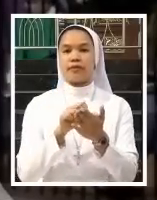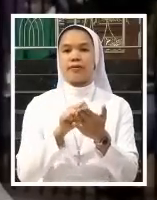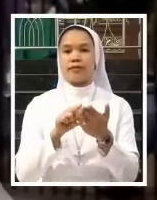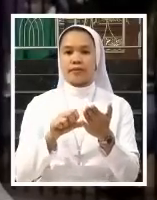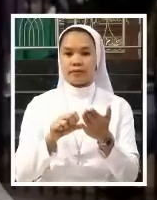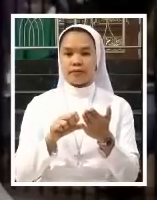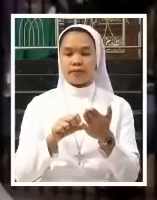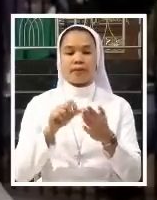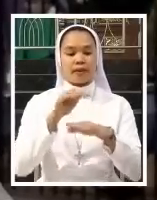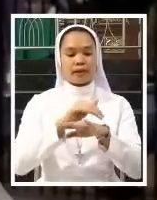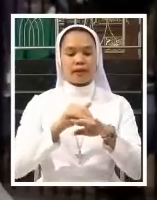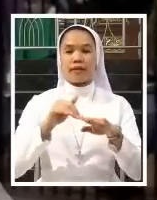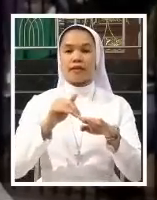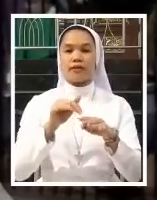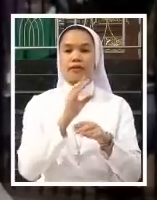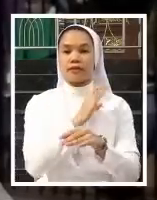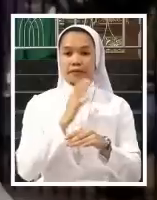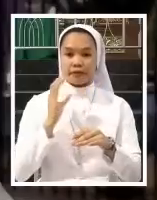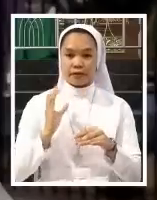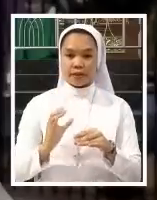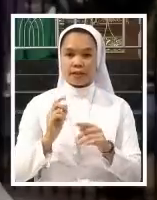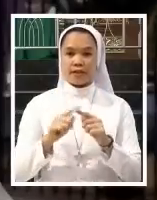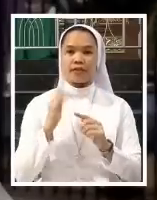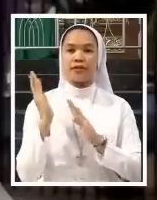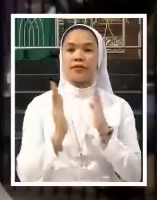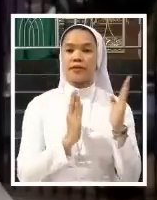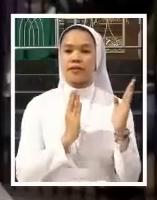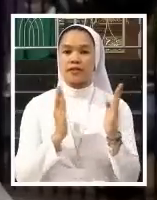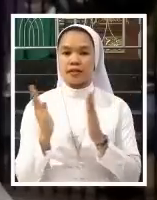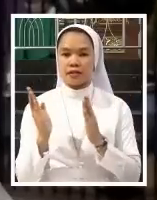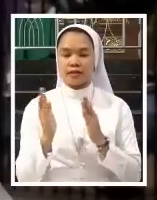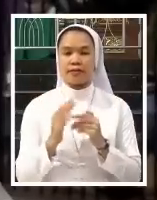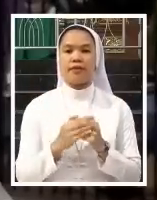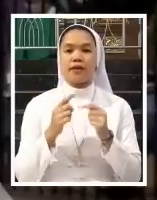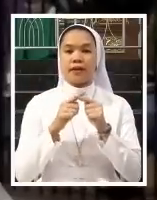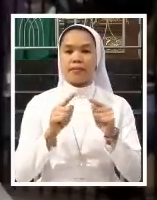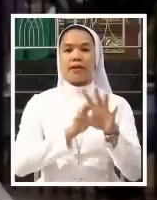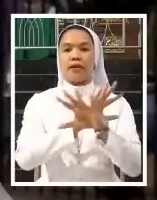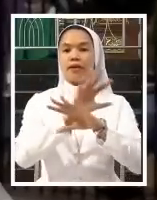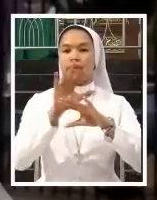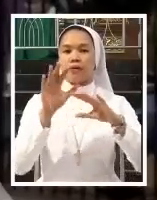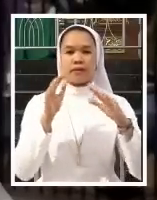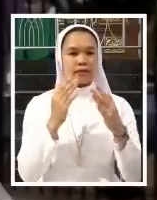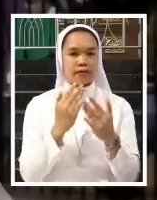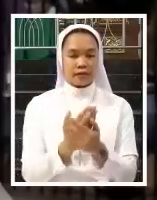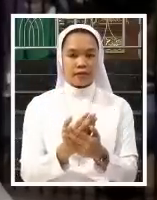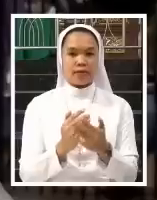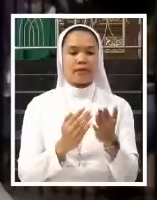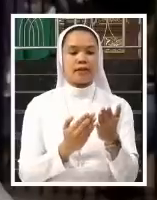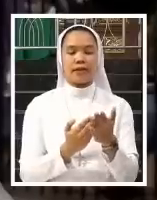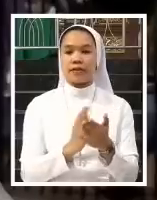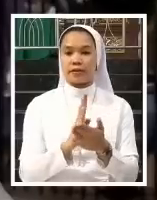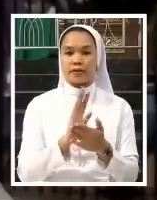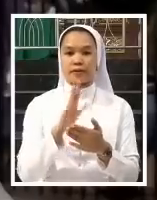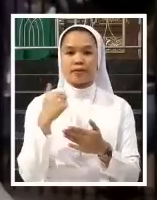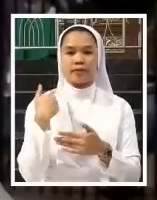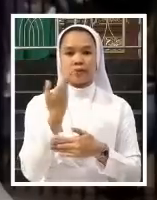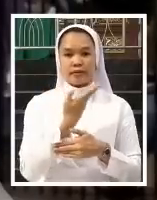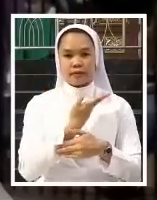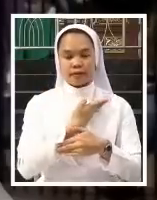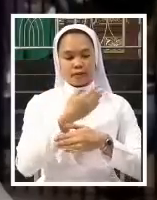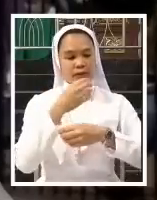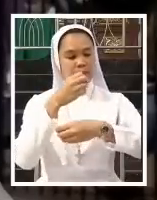An inapod ni Kristo na maglingkod. Kundi kitagabos huli sa satuyang bunyag.